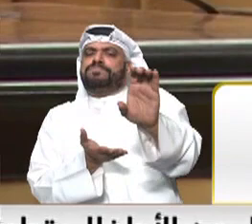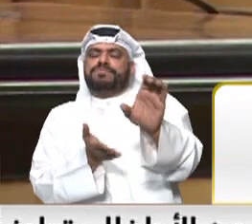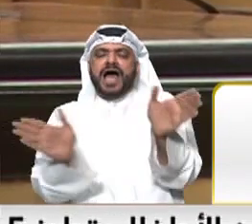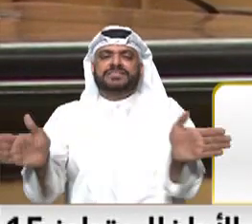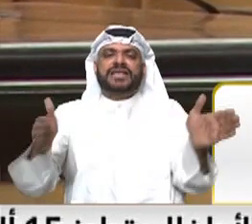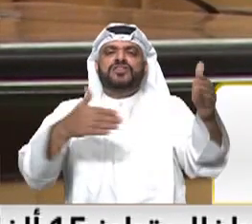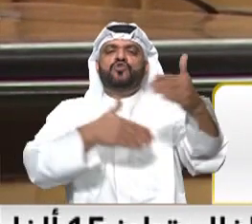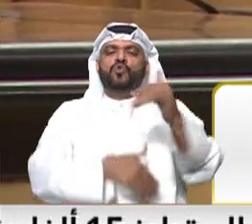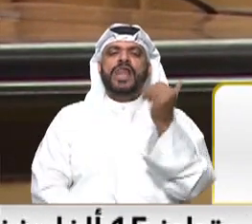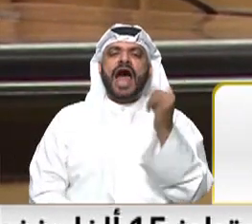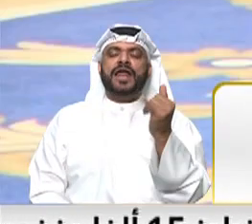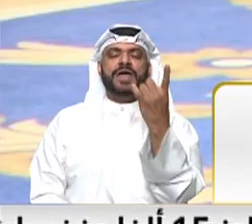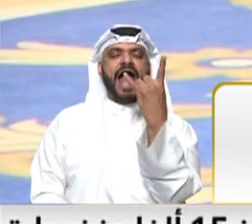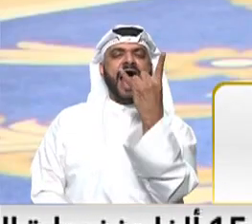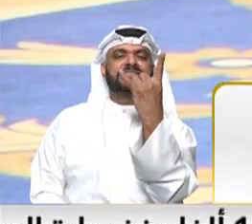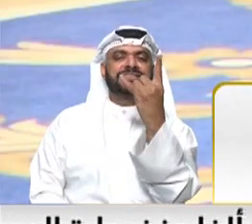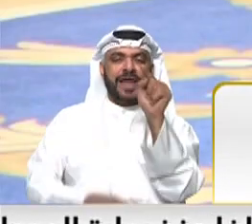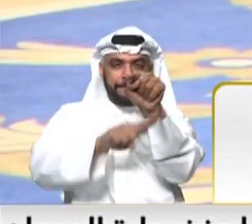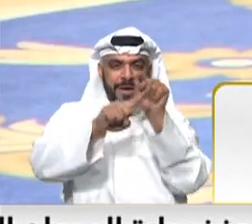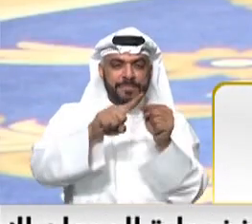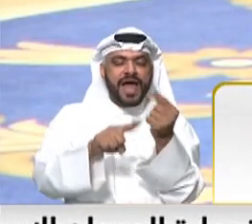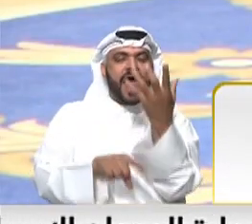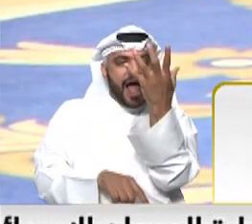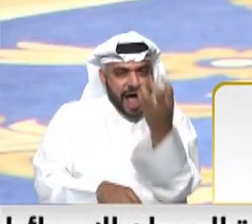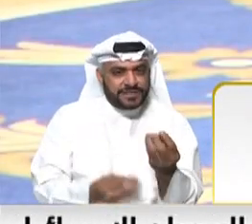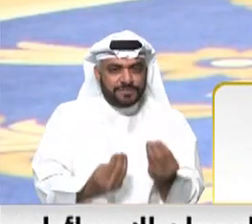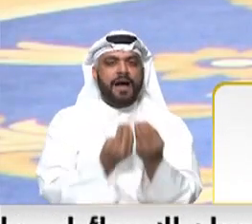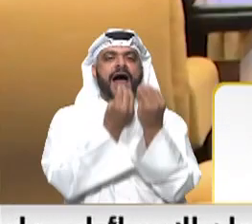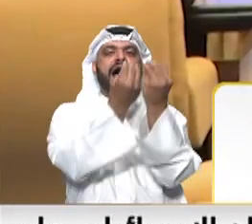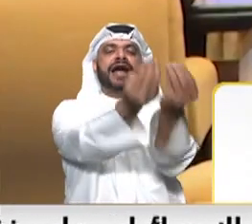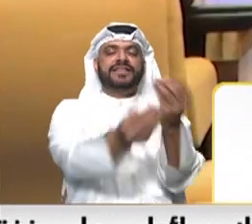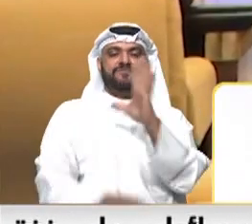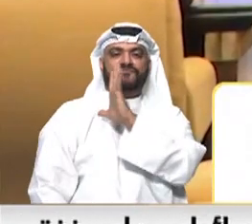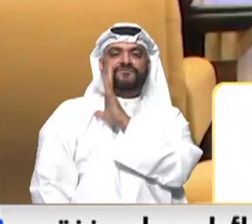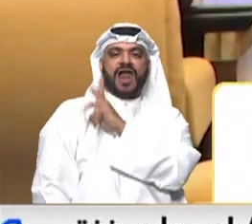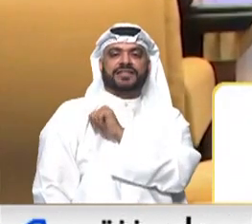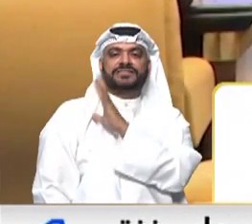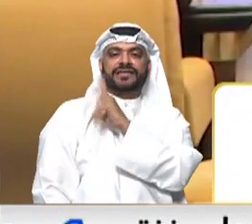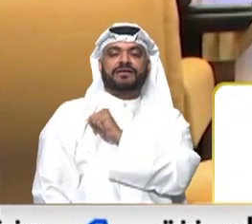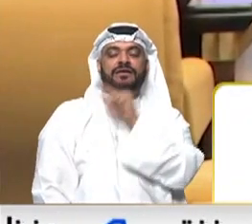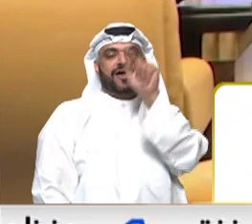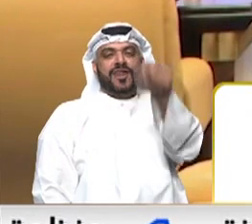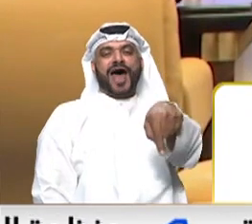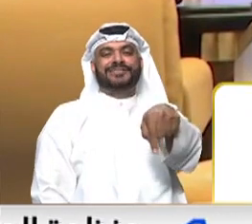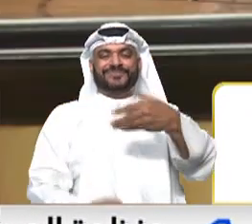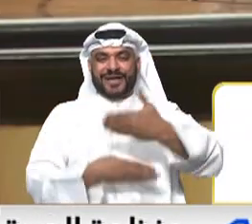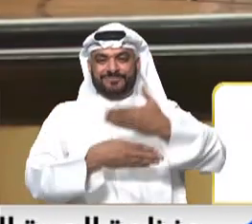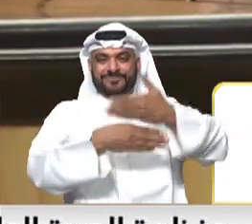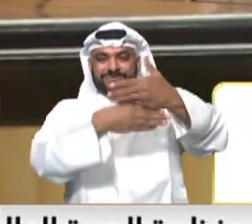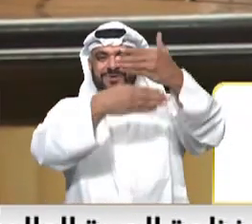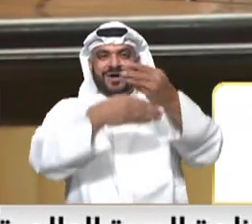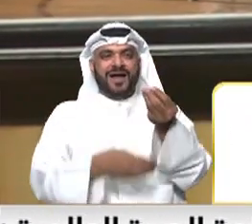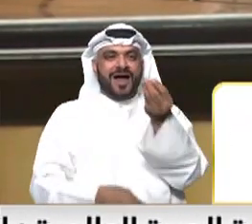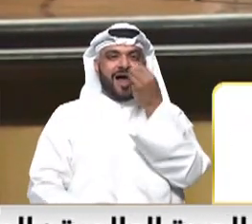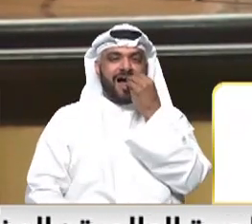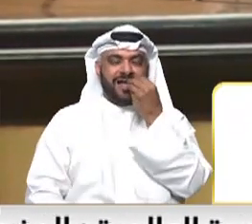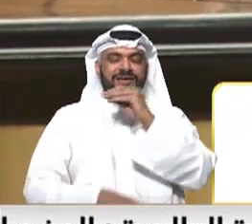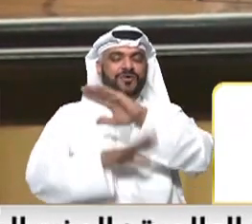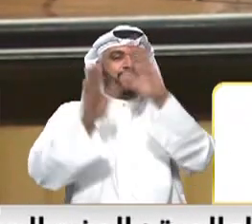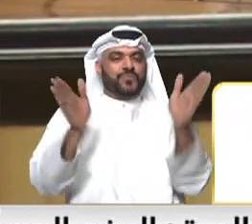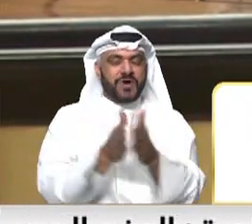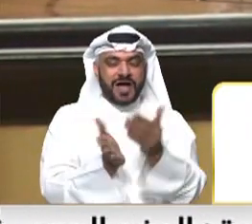العربي للإنماء الاقتصادي لدعم الأشقاء في فلسطين، وذلك في الاجتماع الذي شهد مشاركة العديد من الهيئات